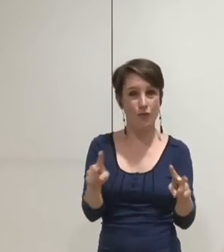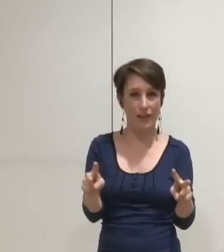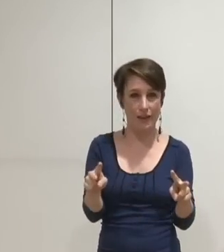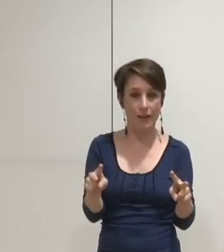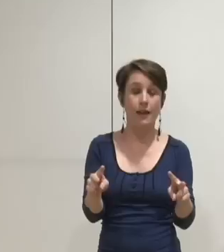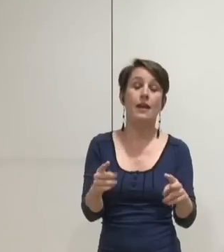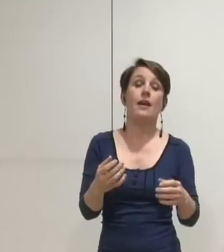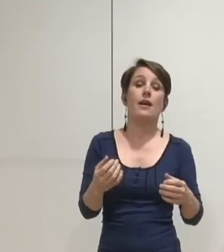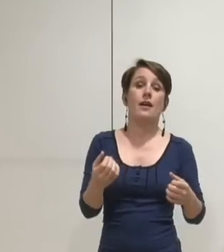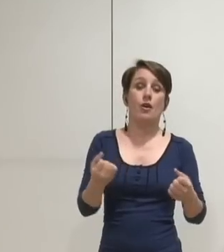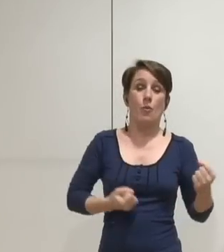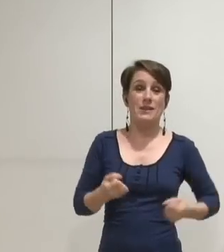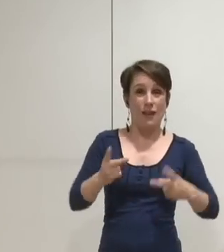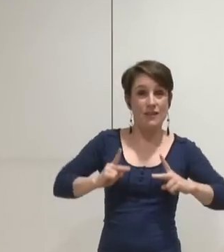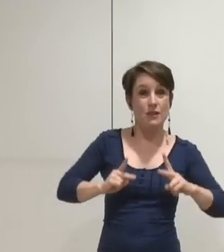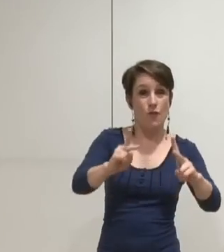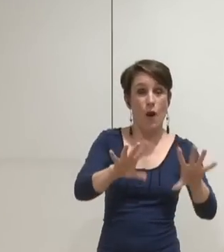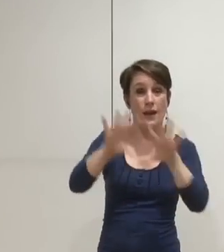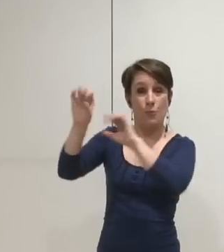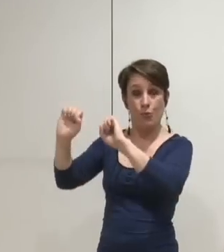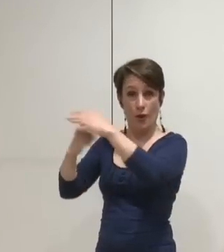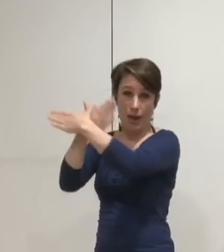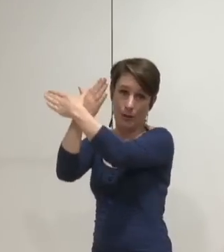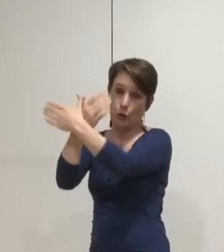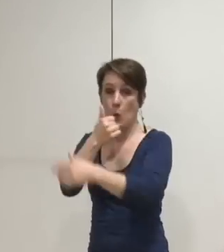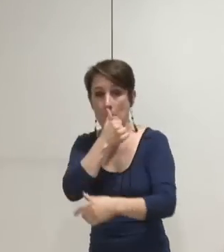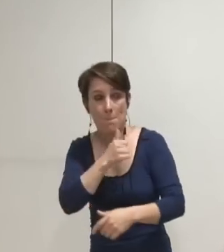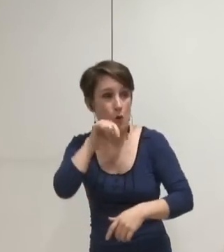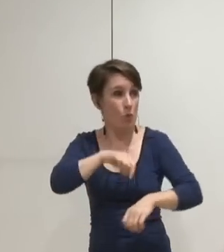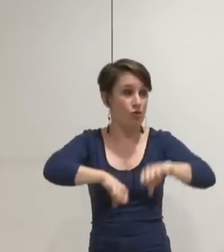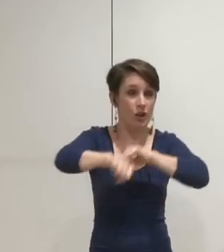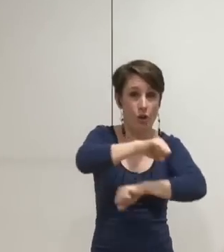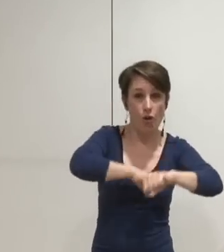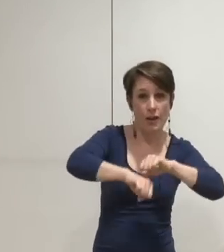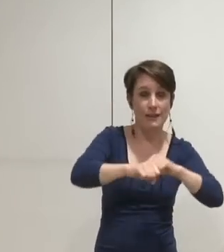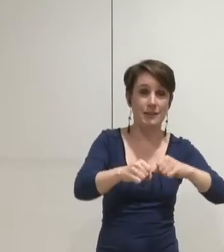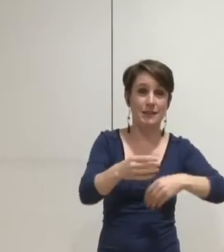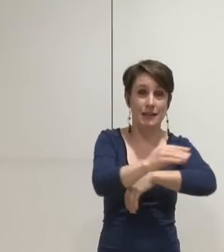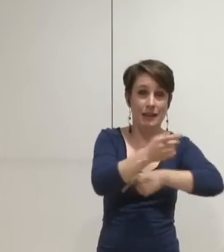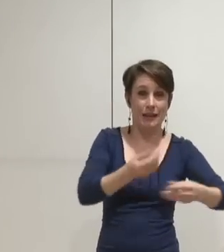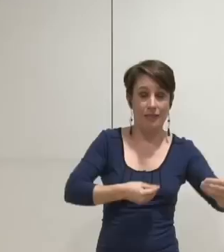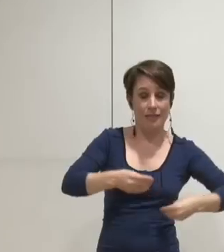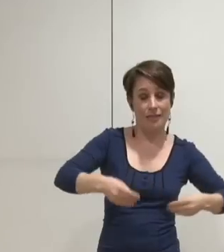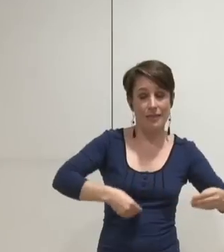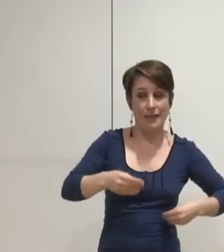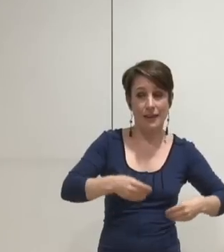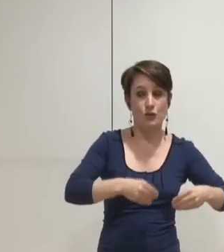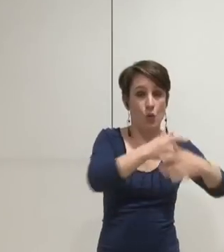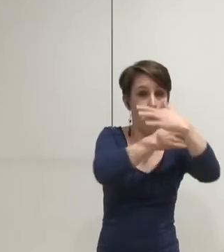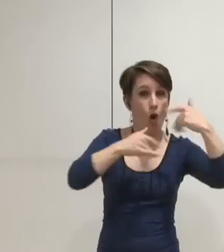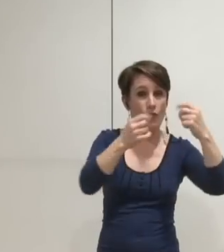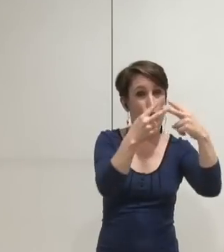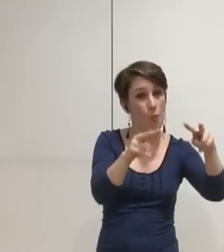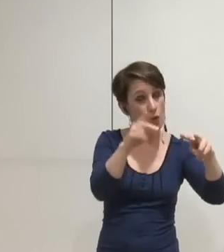voir circulation à la métropole oblige à réorganiser la direction environnement urbain et cadre de vie pour pour y intégrer le suivi de